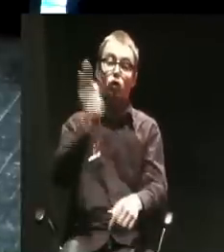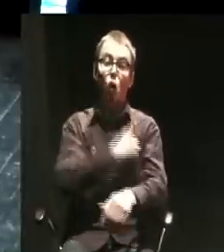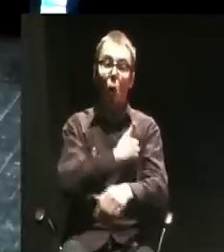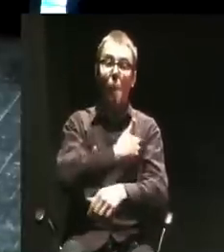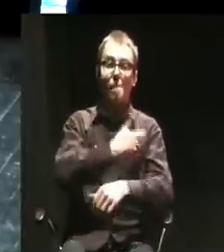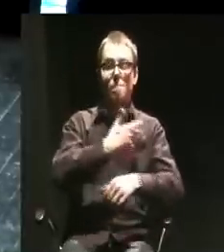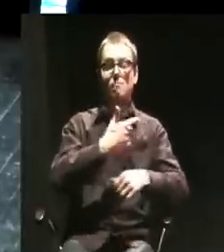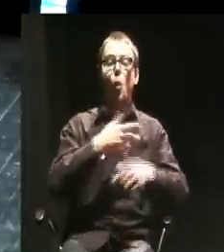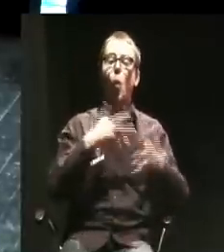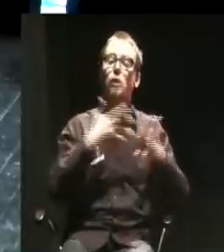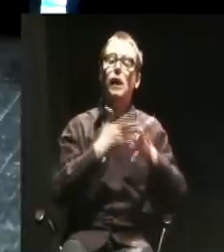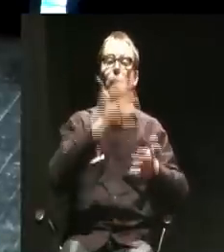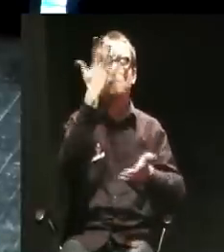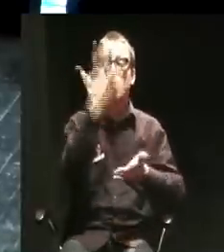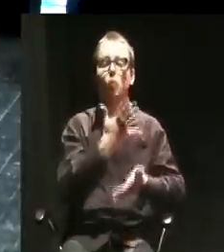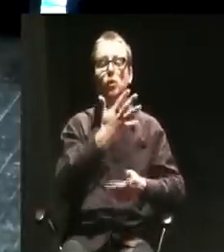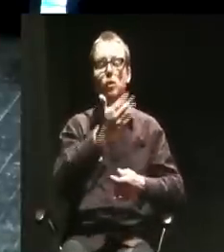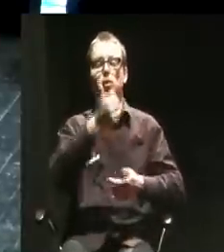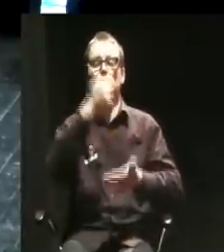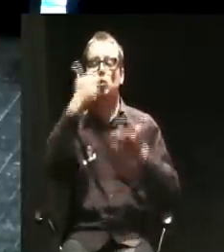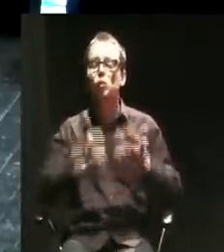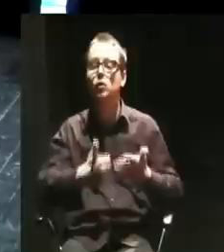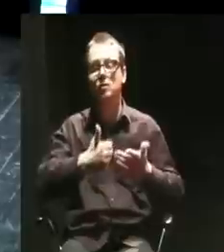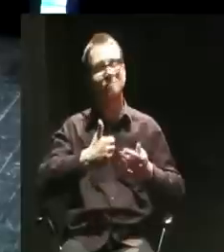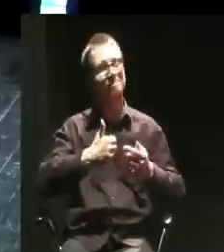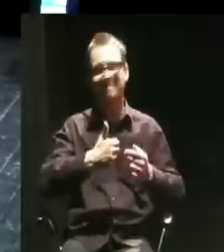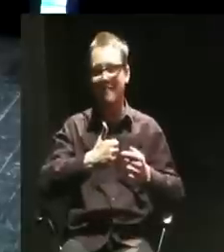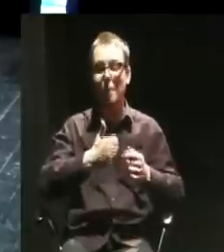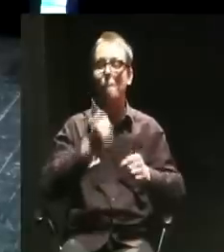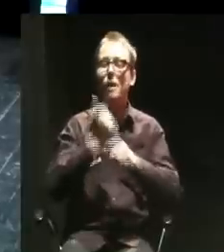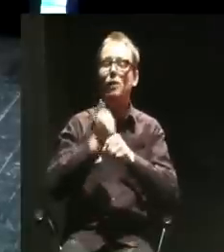tym trójkowym uczniem i chciałem